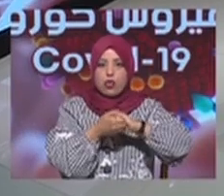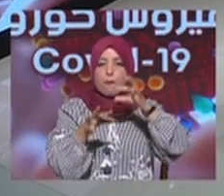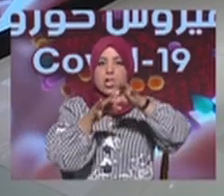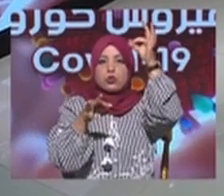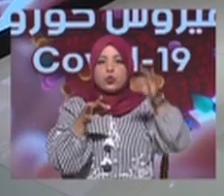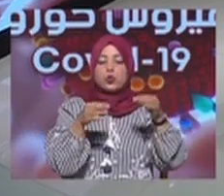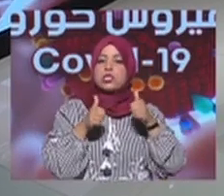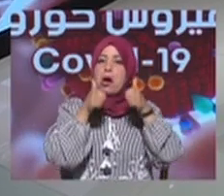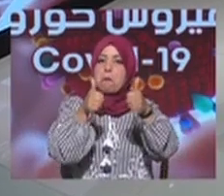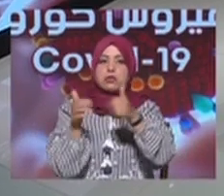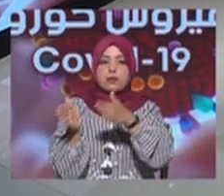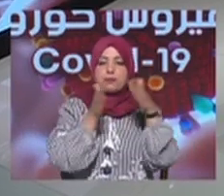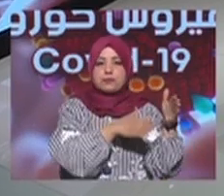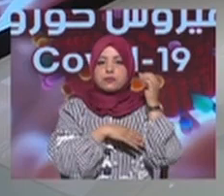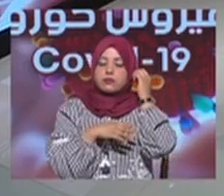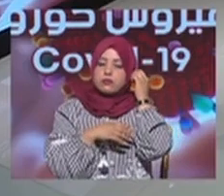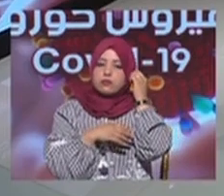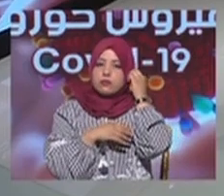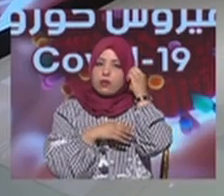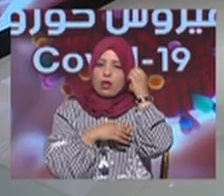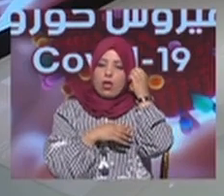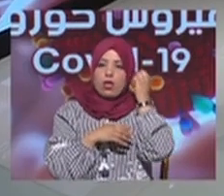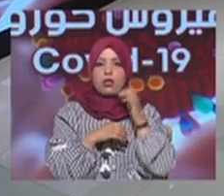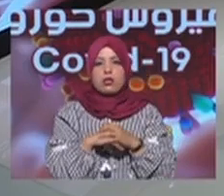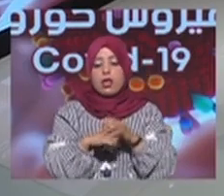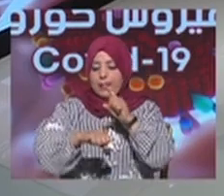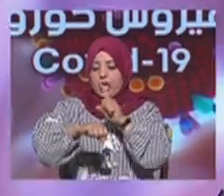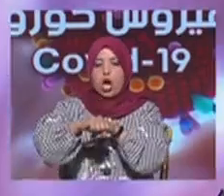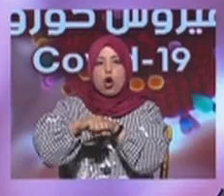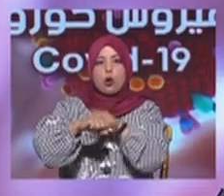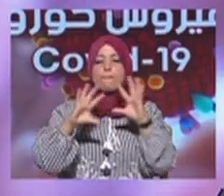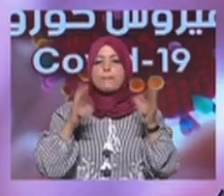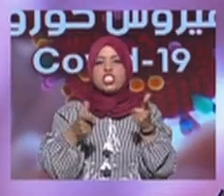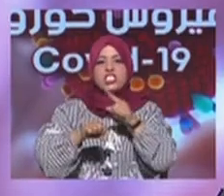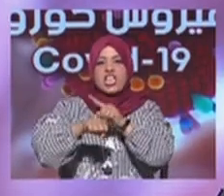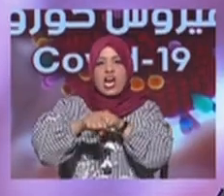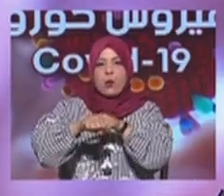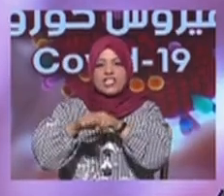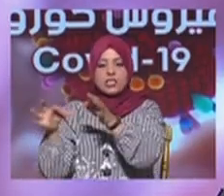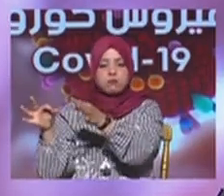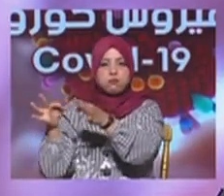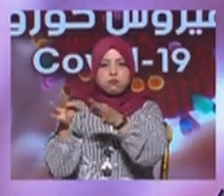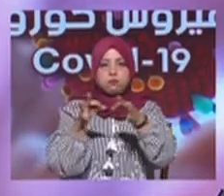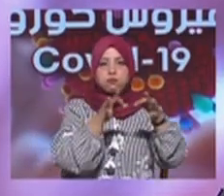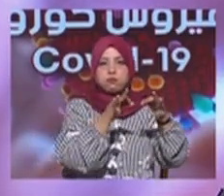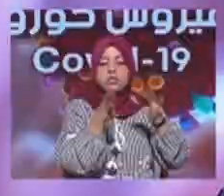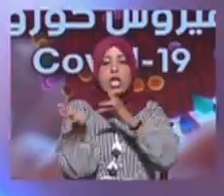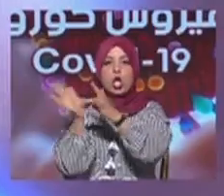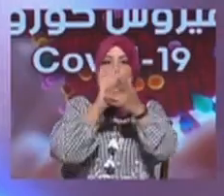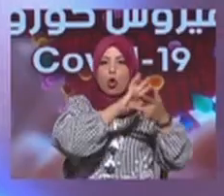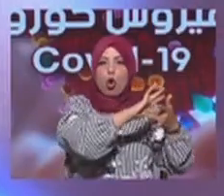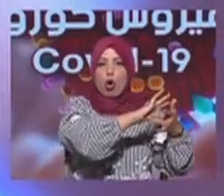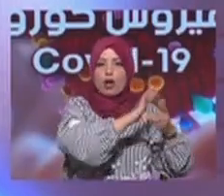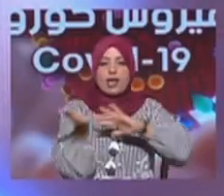معناتها سي سيستيماتيك دو فير لو سيكونساج. وقتاش يصير التسلسل الجيني الكامل؟ الكامل قلت لك الي ديبوندون